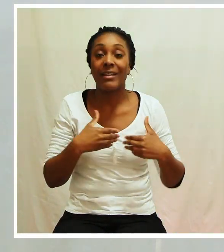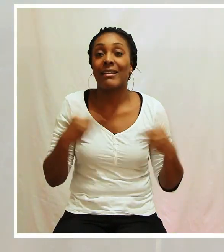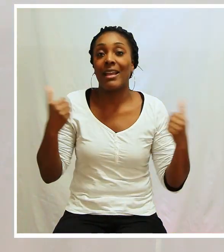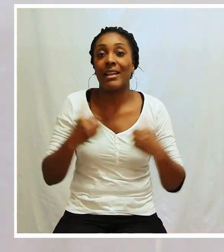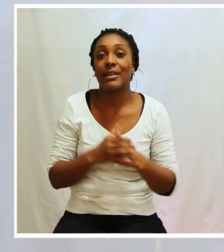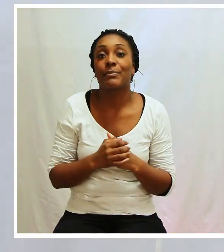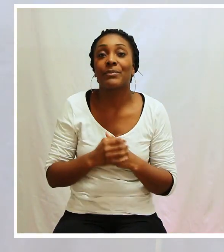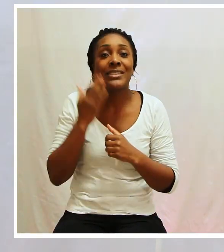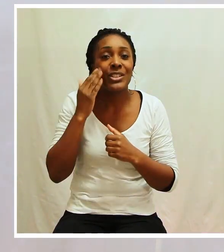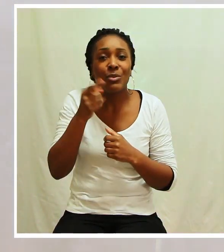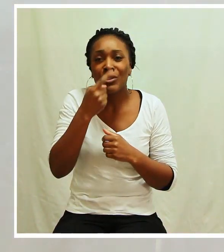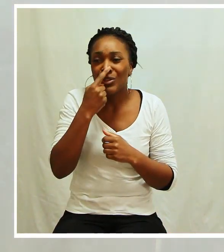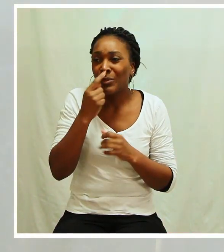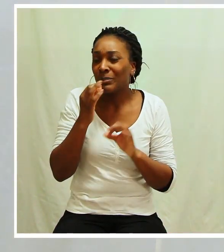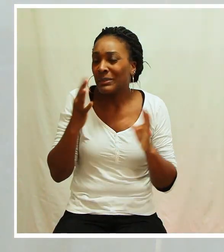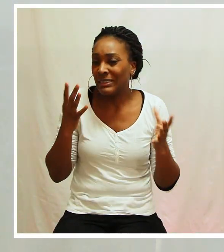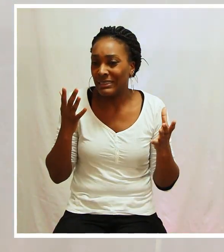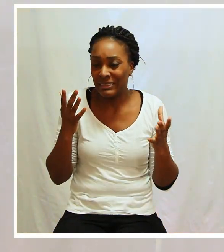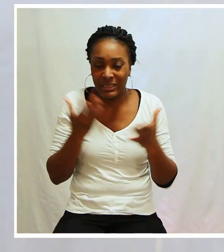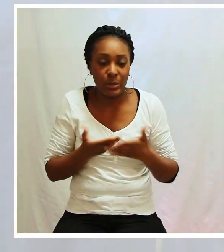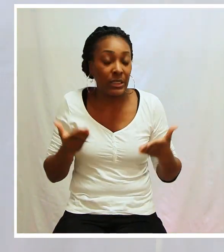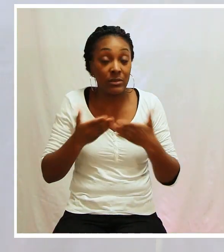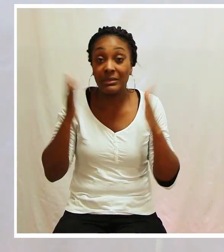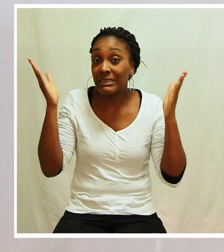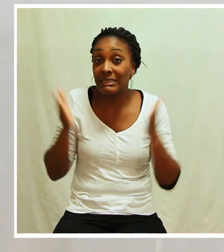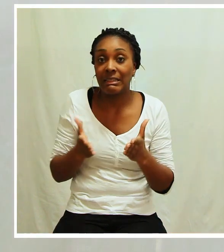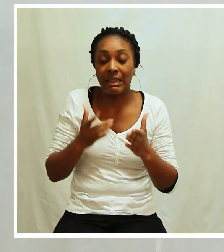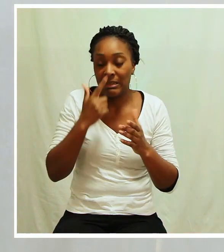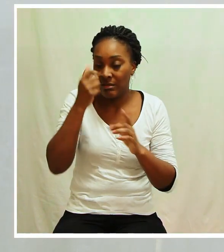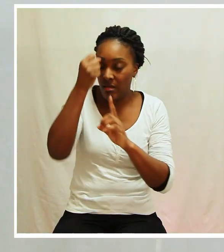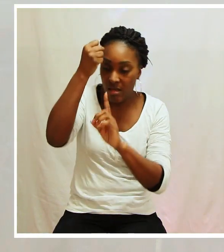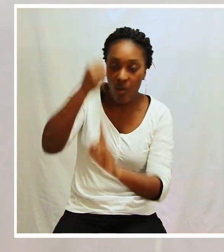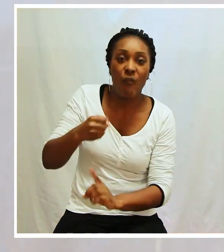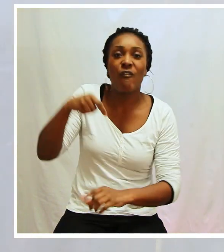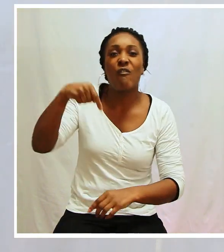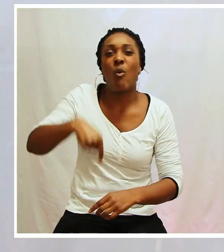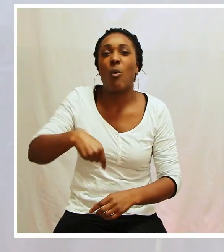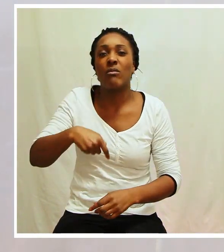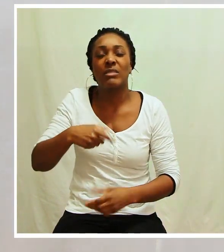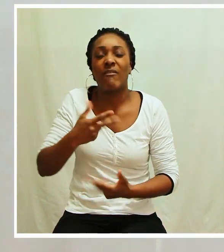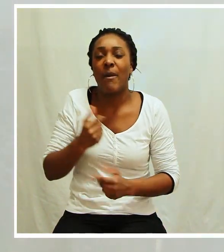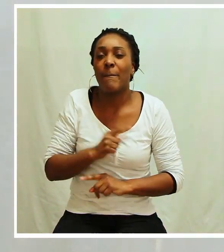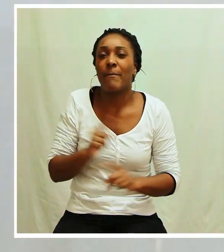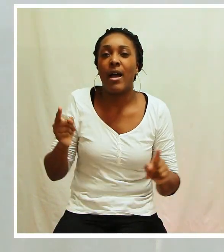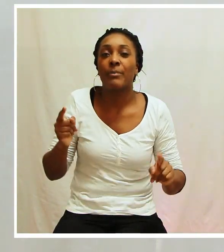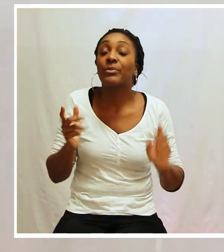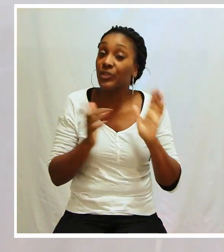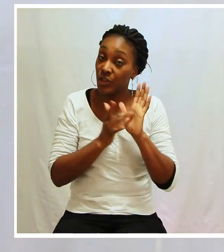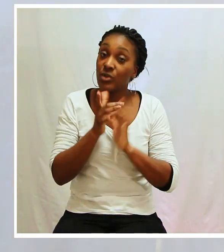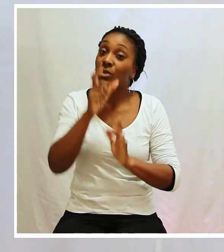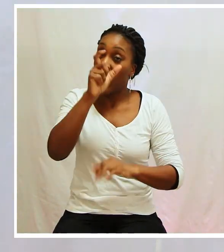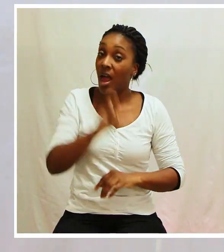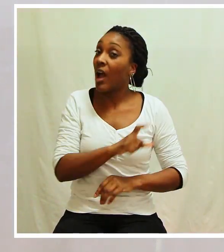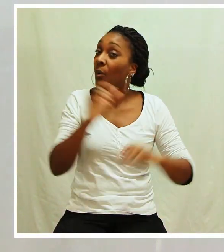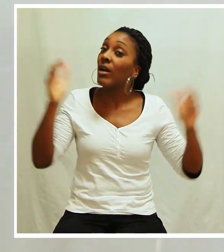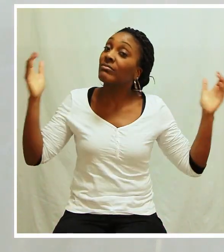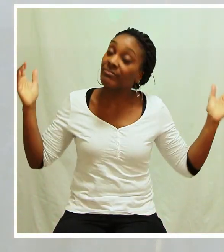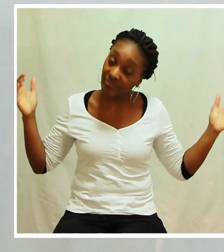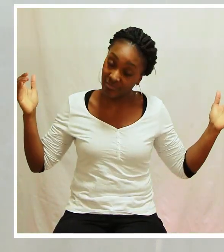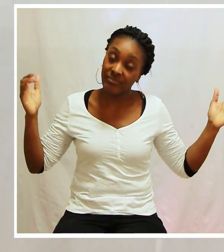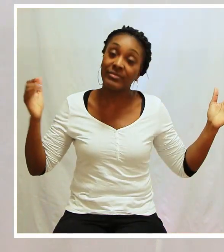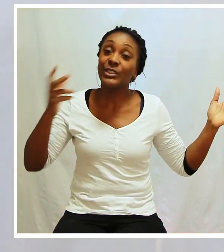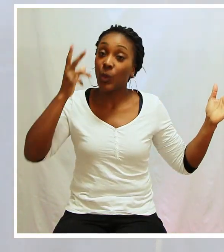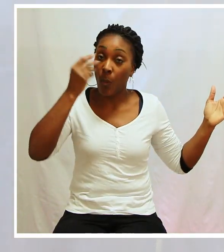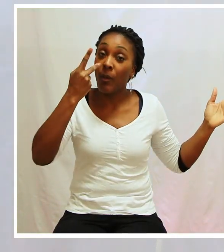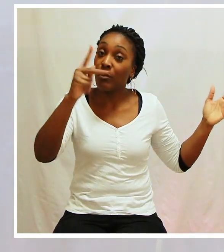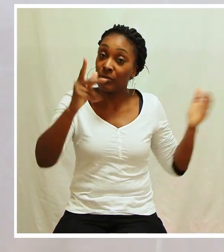sens dans une citerne, Jésus, lui, a été sur la croix. Et il te comprend. Non seulement il te